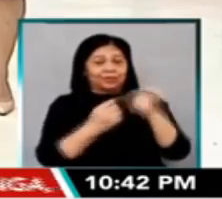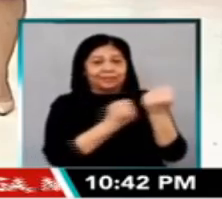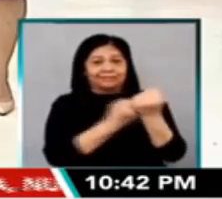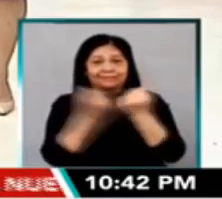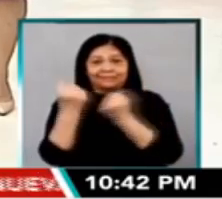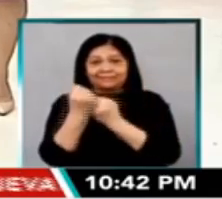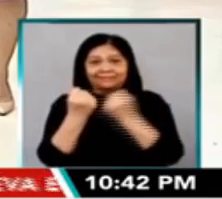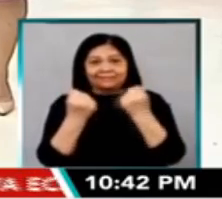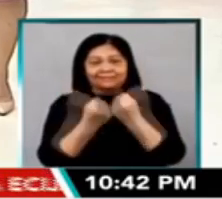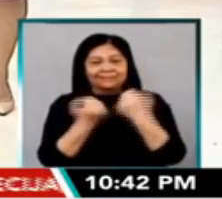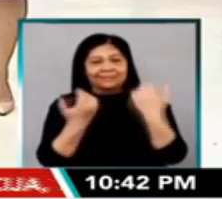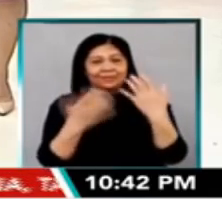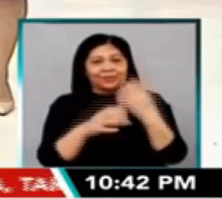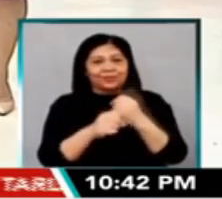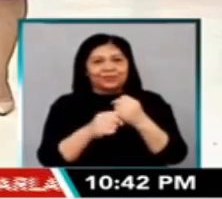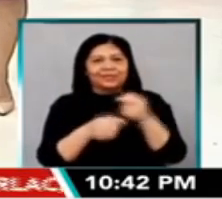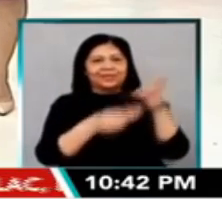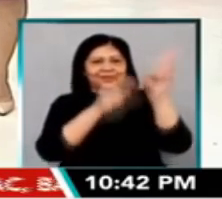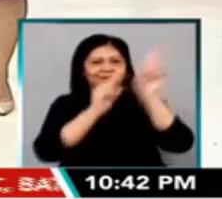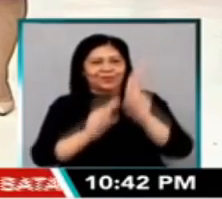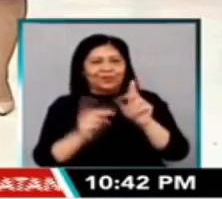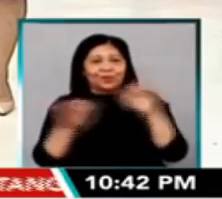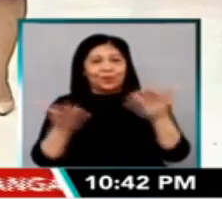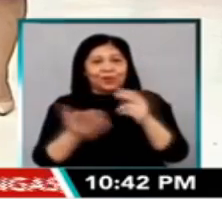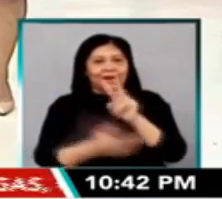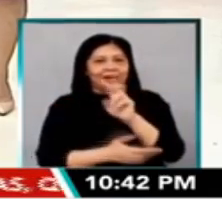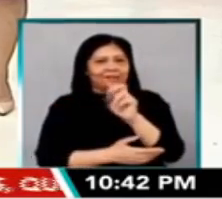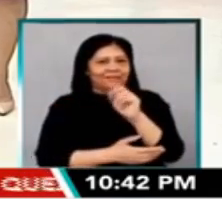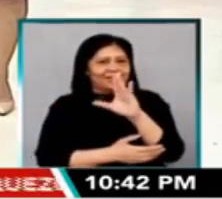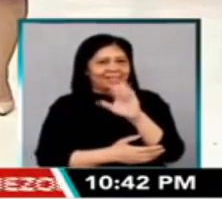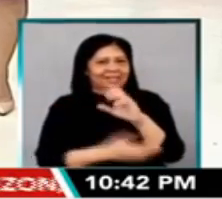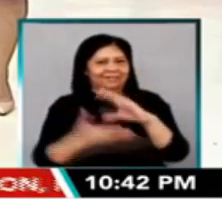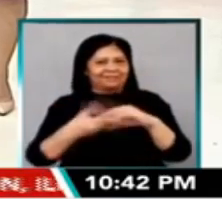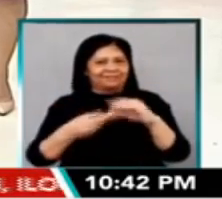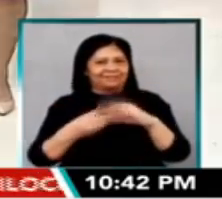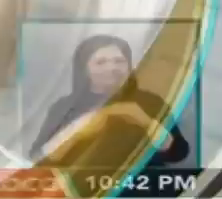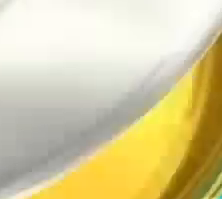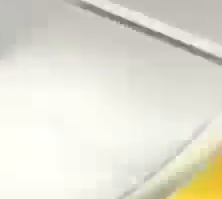nakakuha ng parangal sa Venice. Wow. Ikikwento sa atin yan ni Bernadette Reyes.